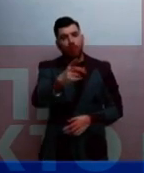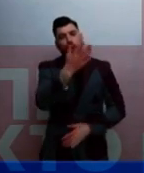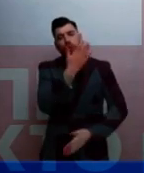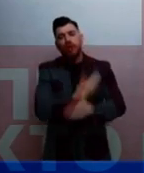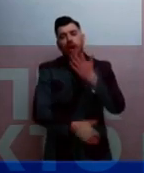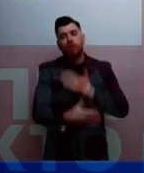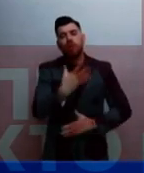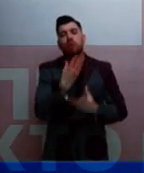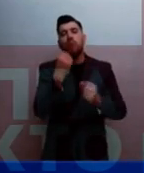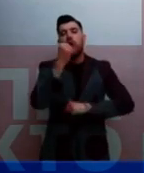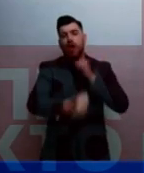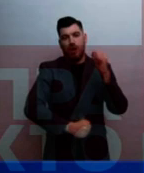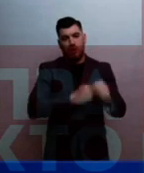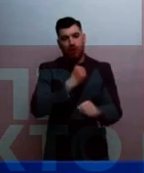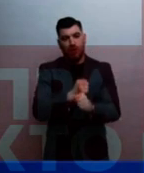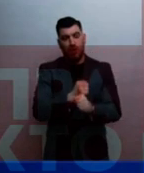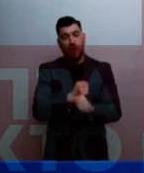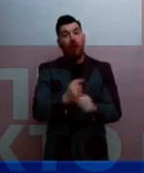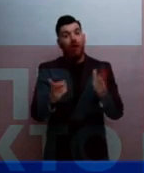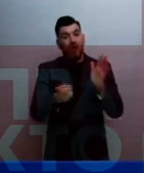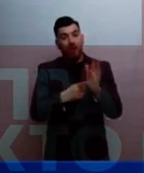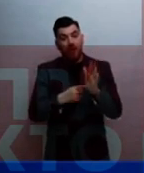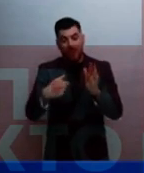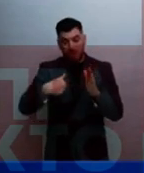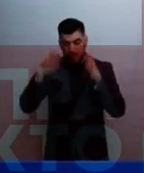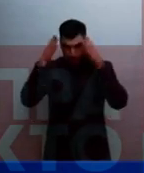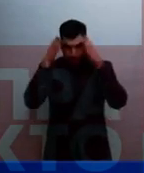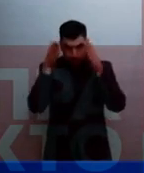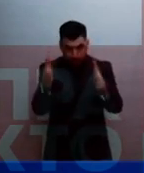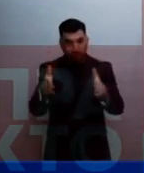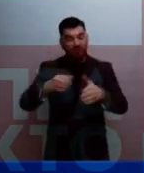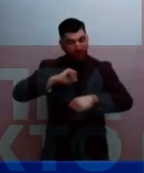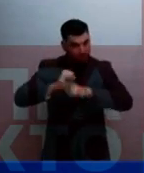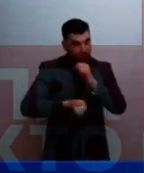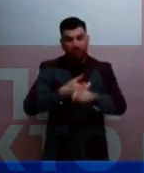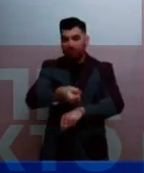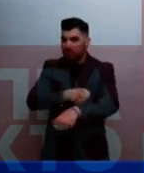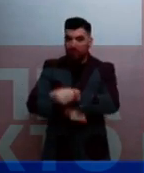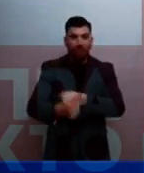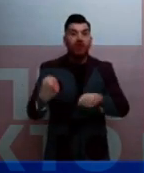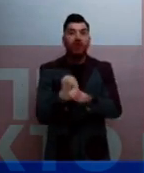δημόσια διοίκηση Έλληνες πολίτες, να δώσουμε τον καλύτερό μας εαυτό, διότι,